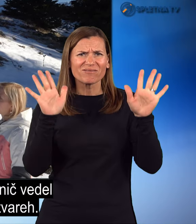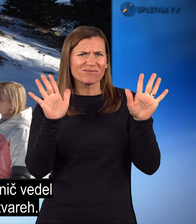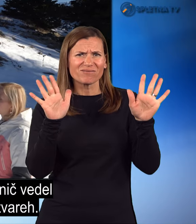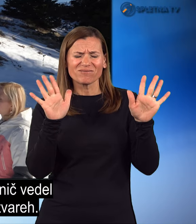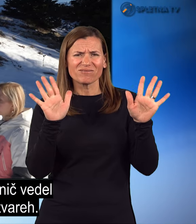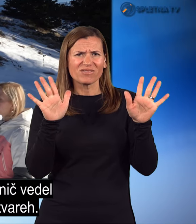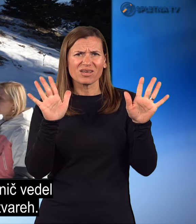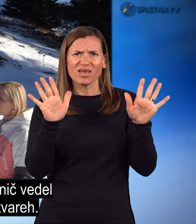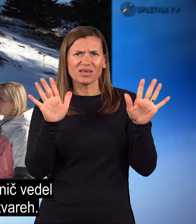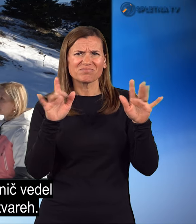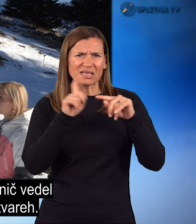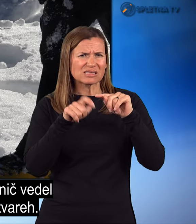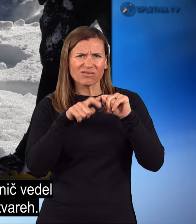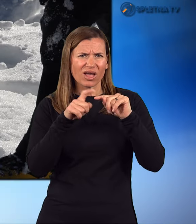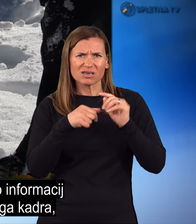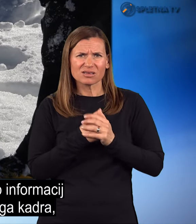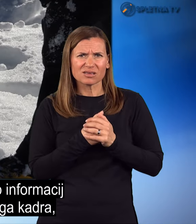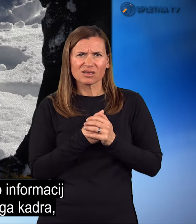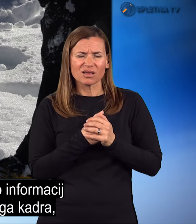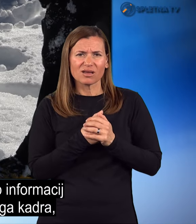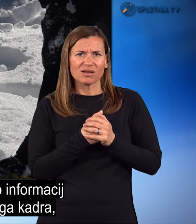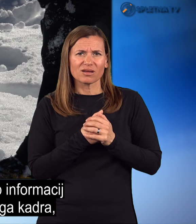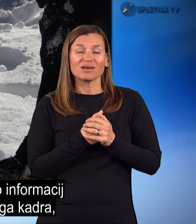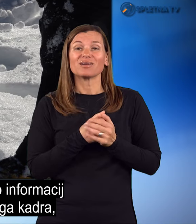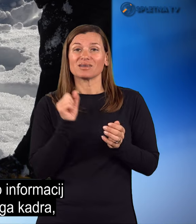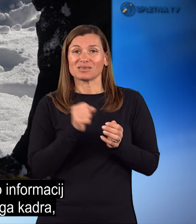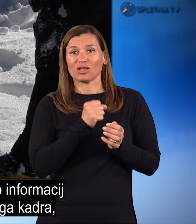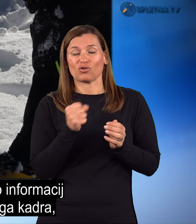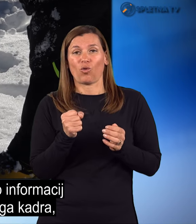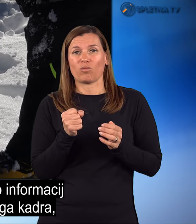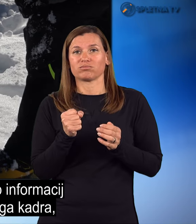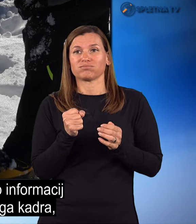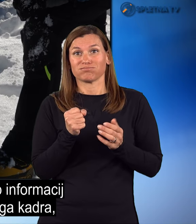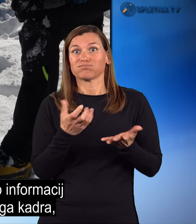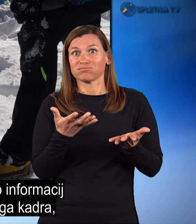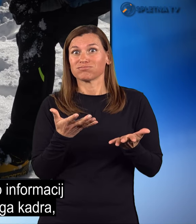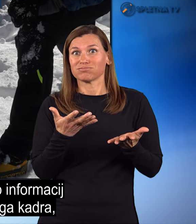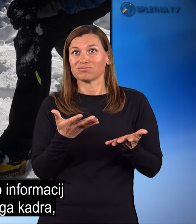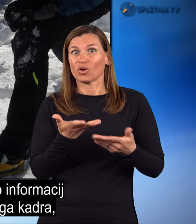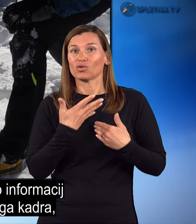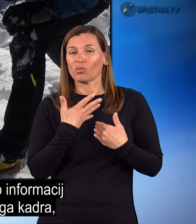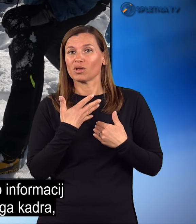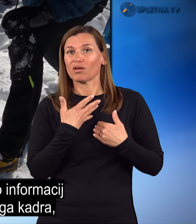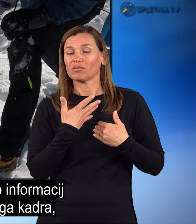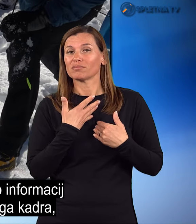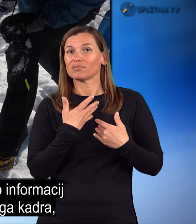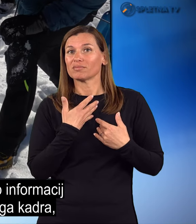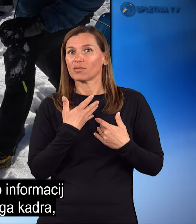o določenih stvareh in tako smo prišli do informacij